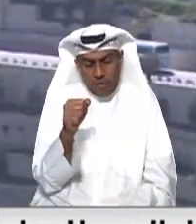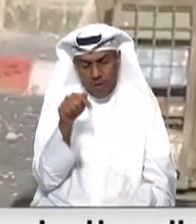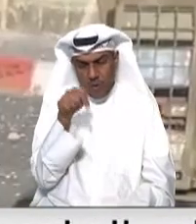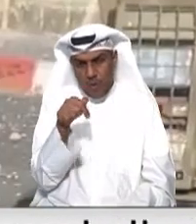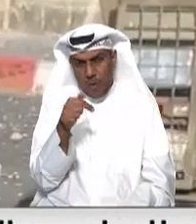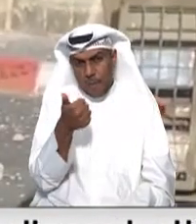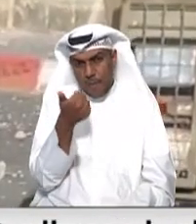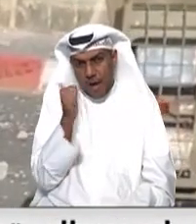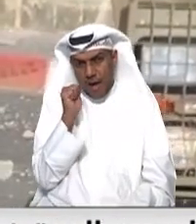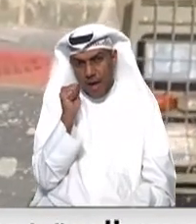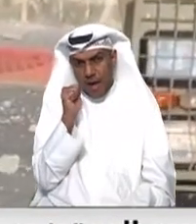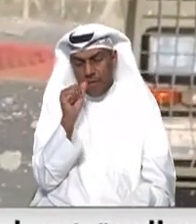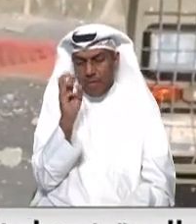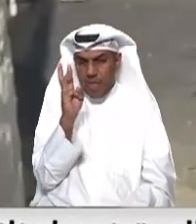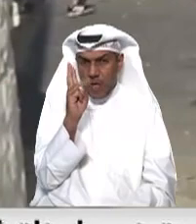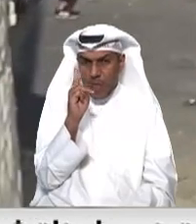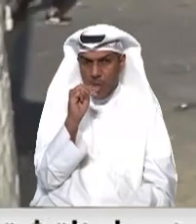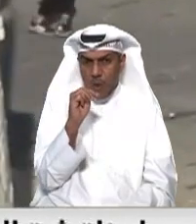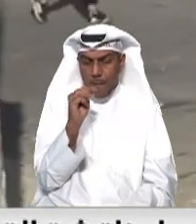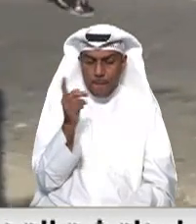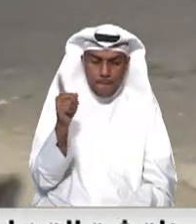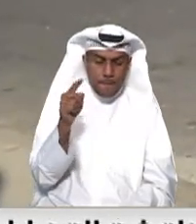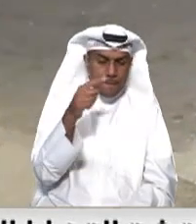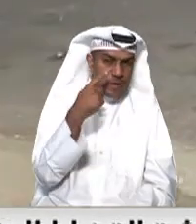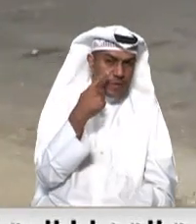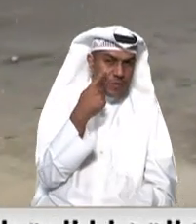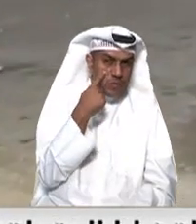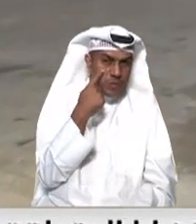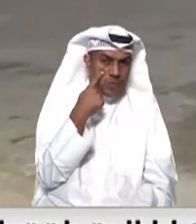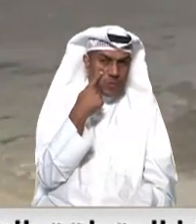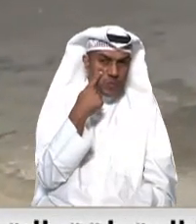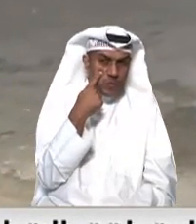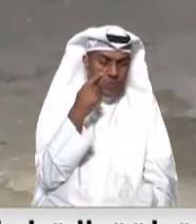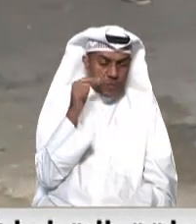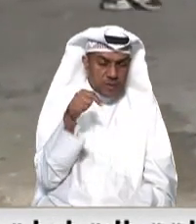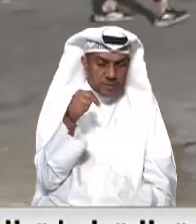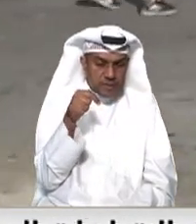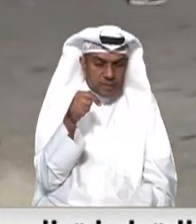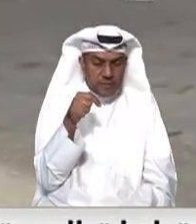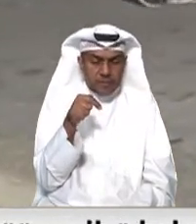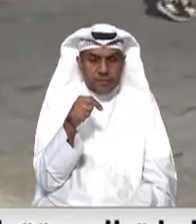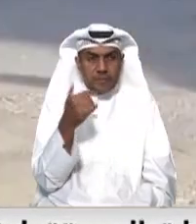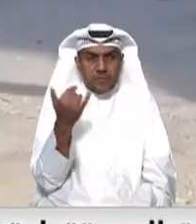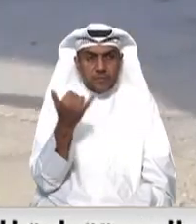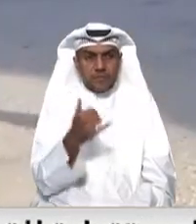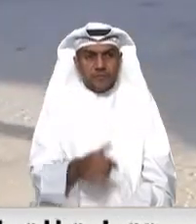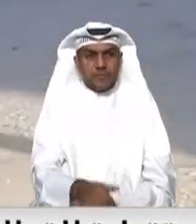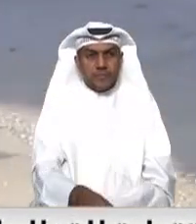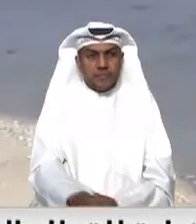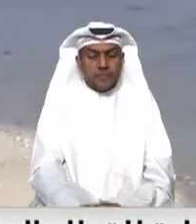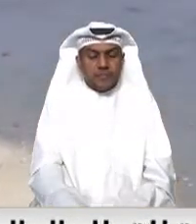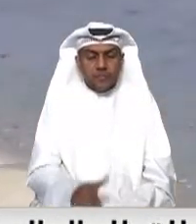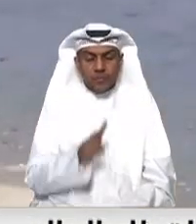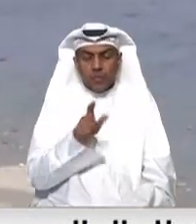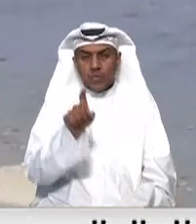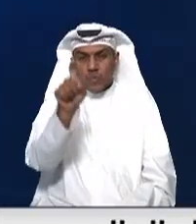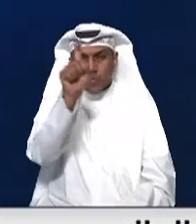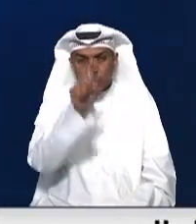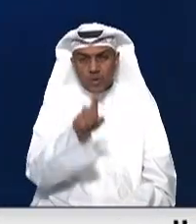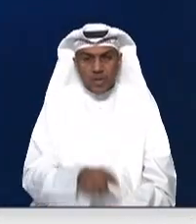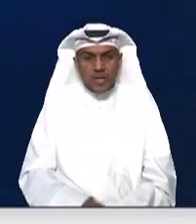اليوم وأمس وثلاثة أيام مقبلة هي ستكون مشمولة للأطفال. فلح هذا بالنسبة